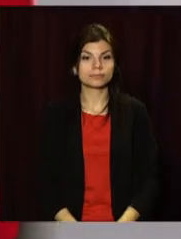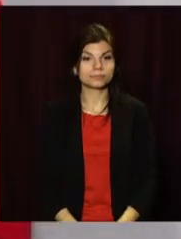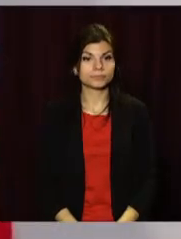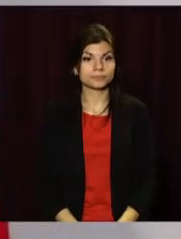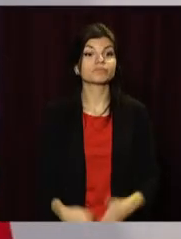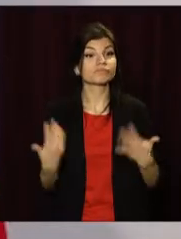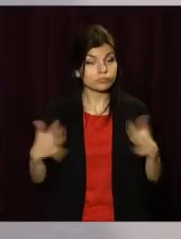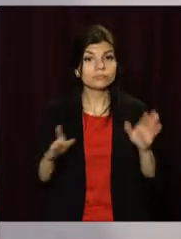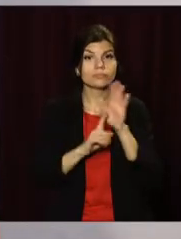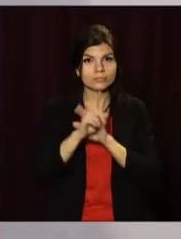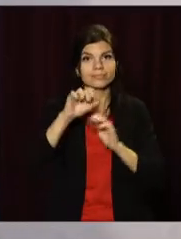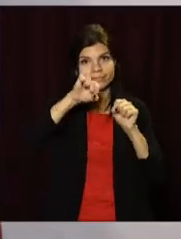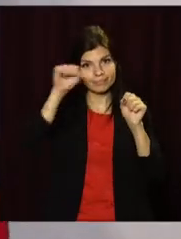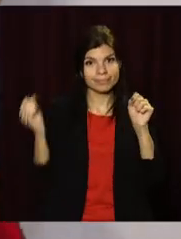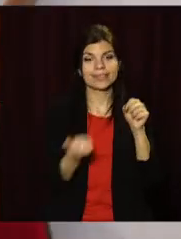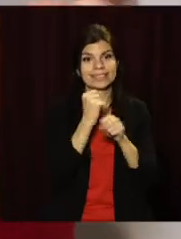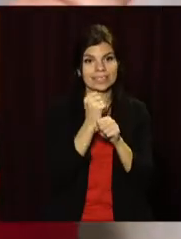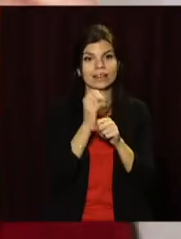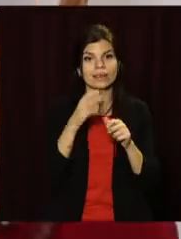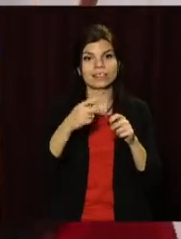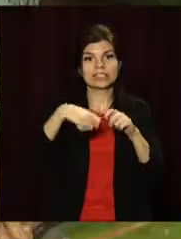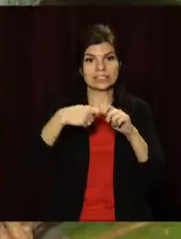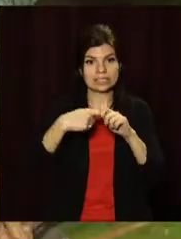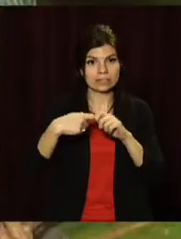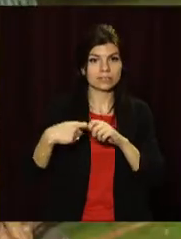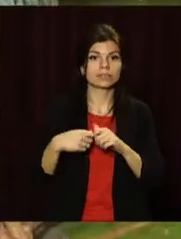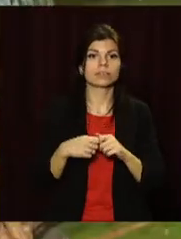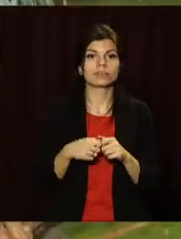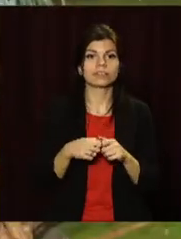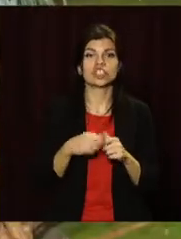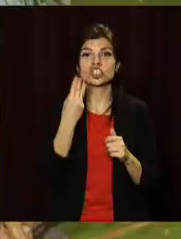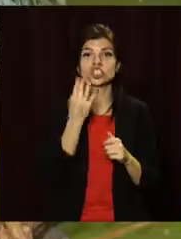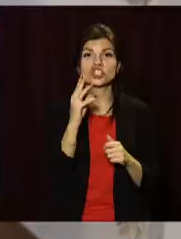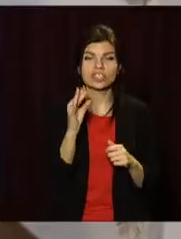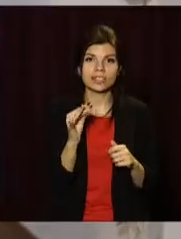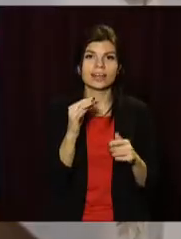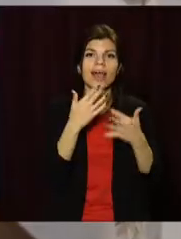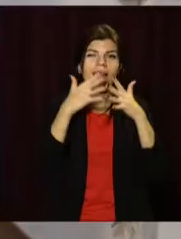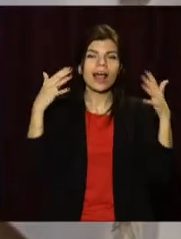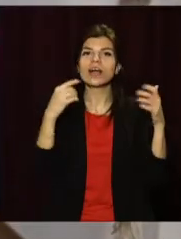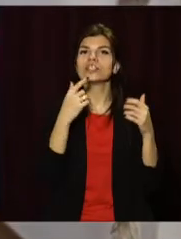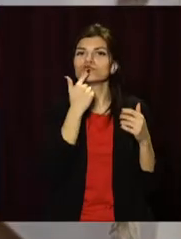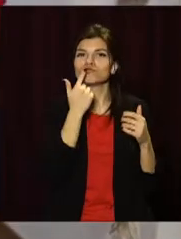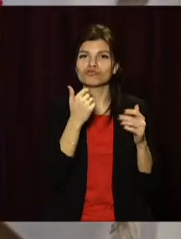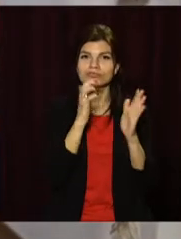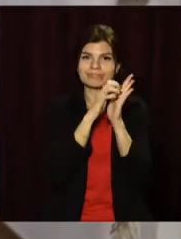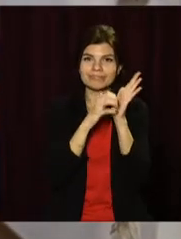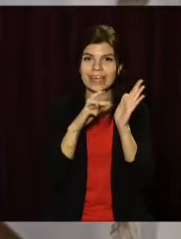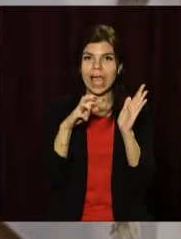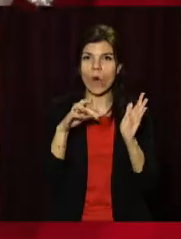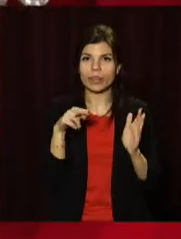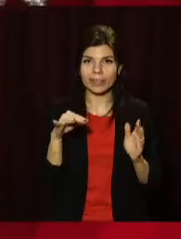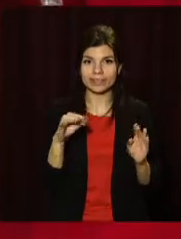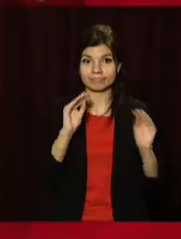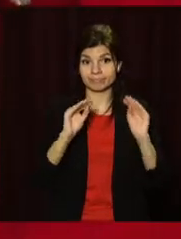Тепер формуємо віночок, закріпляємо проволокою ялинкові гілочки, кріпимо шишки, ягоди та блискітки. Святкова плетениця готова.